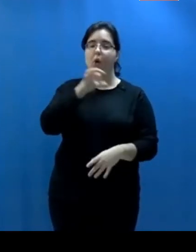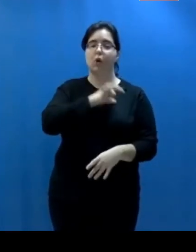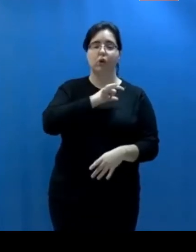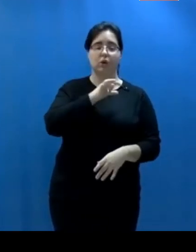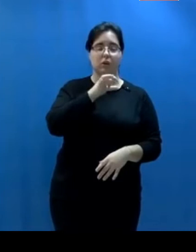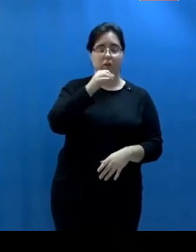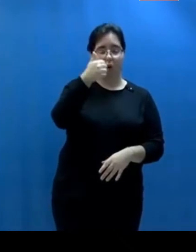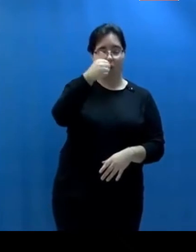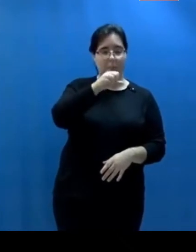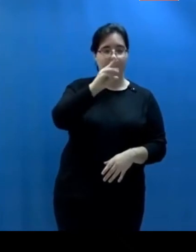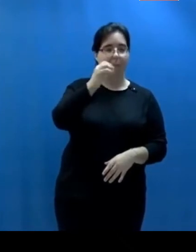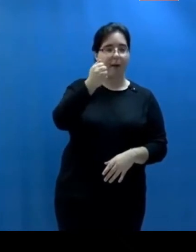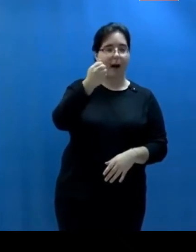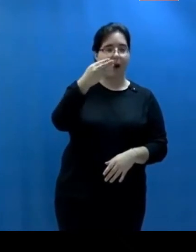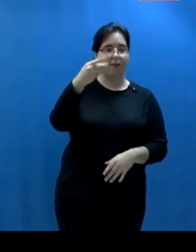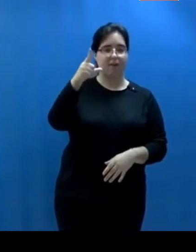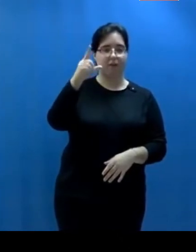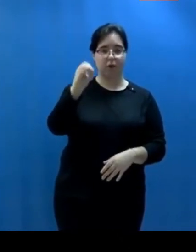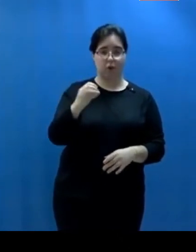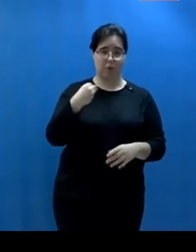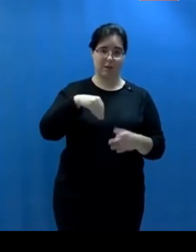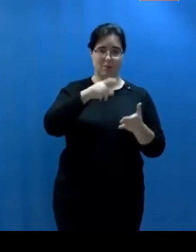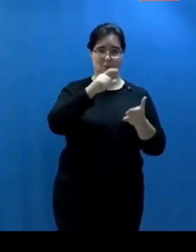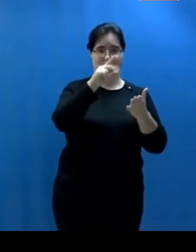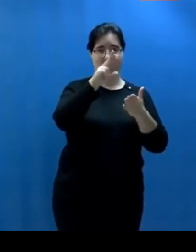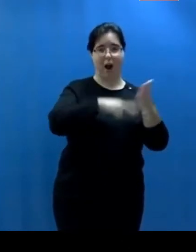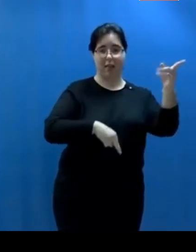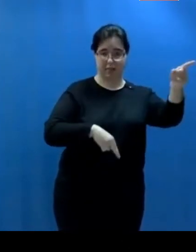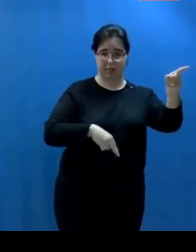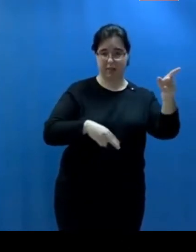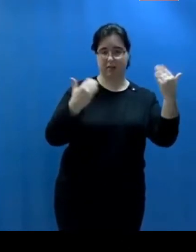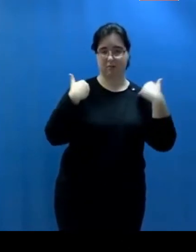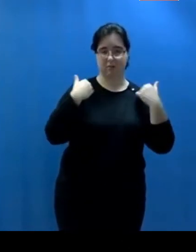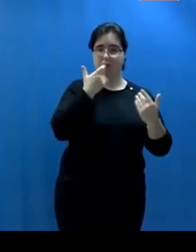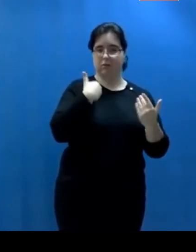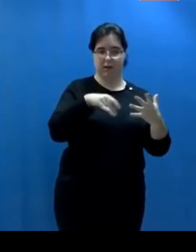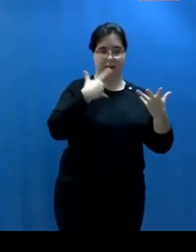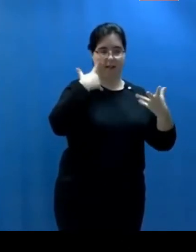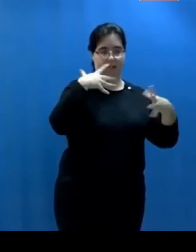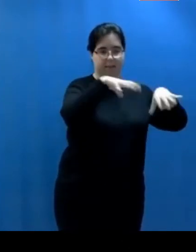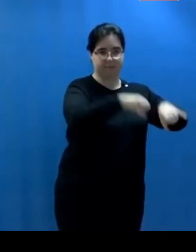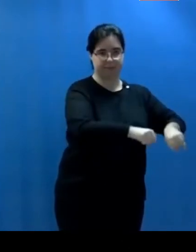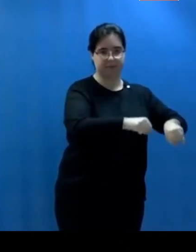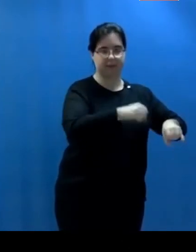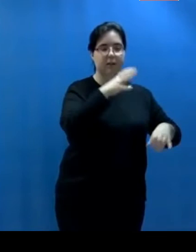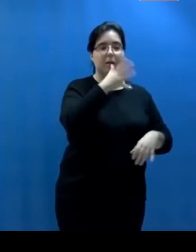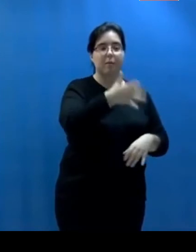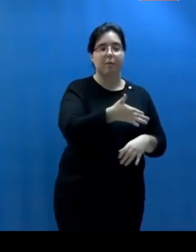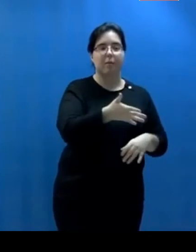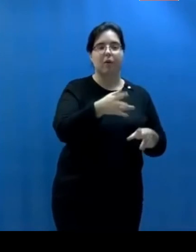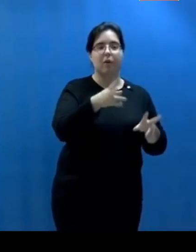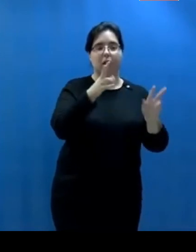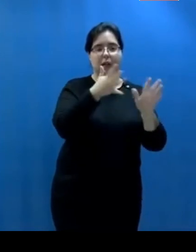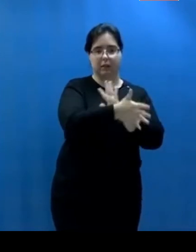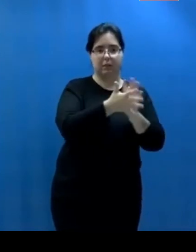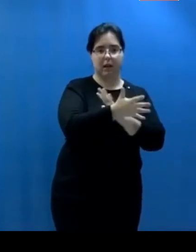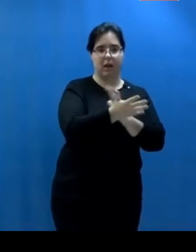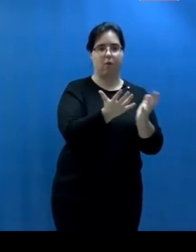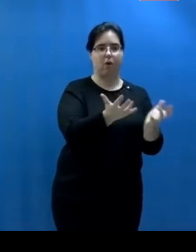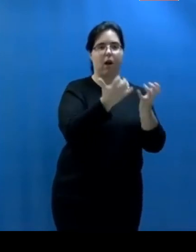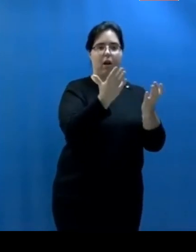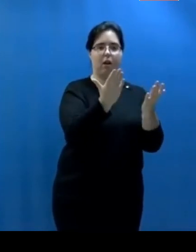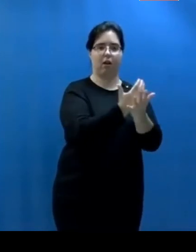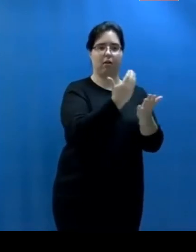secretari d'organització del Partit Popular en Galícia, el van fitxar perquè se veu que d'estos temes ja sabia moltíssim, va explicar el modus operandi, era un modus operandi